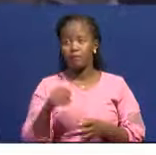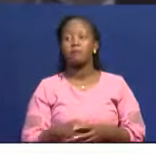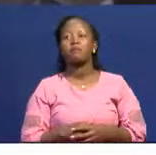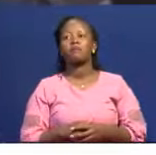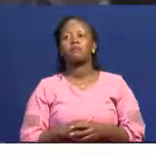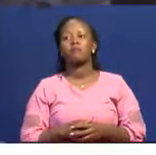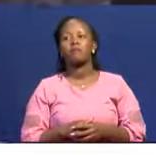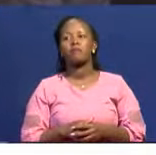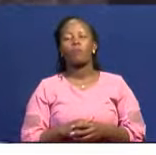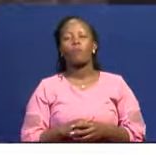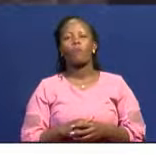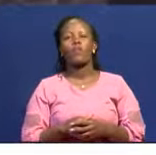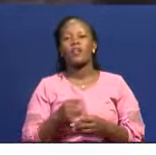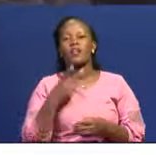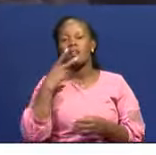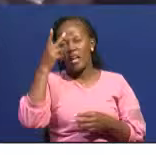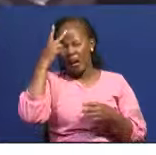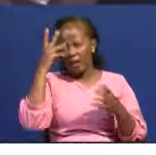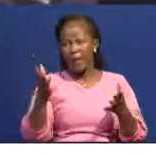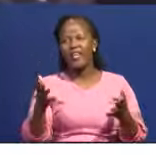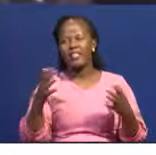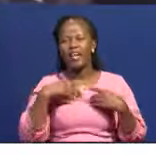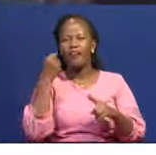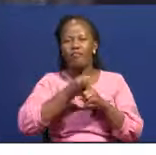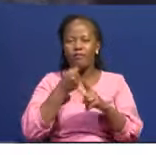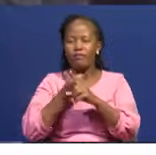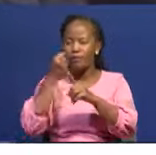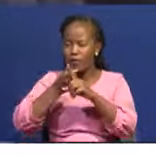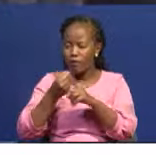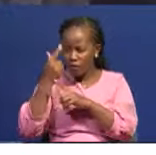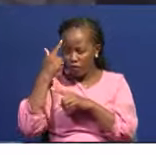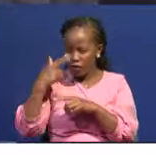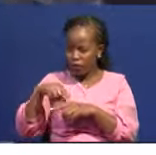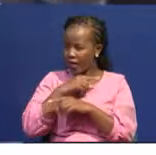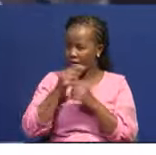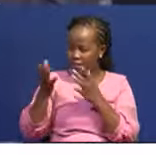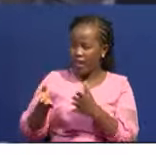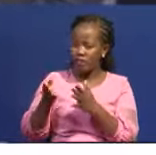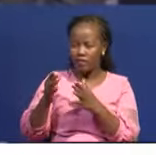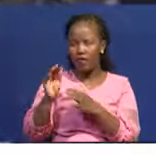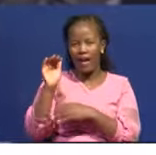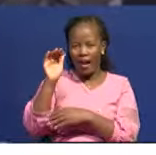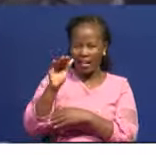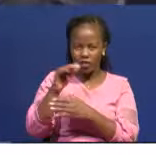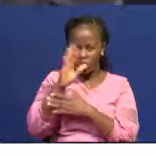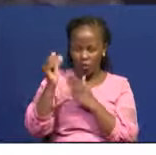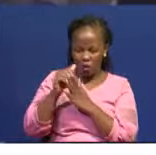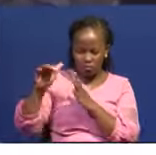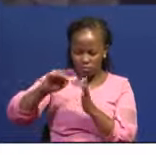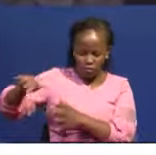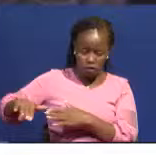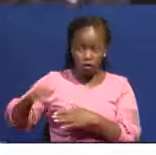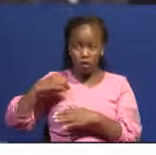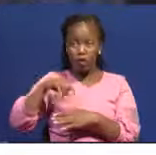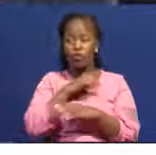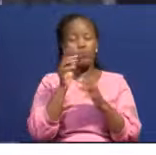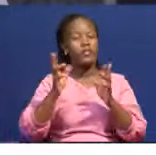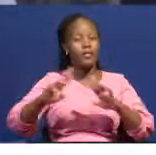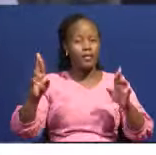Wazazi wetu wametupigania sana. Isa hii time pia wanasa wafanye kazi, sisi tukuje kwa street. Kwa sababu sasa tukikutana wote kwa street, alafu